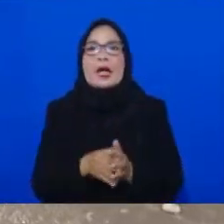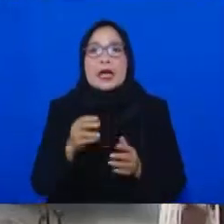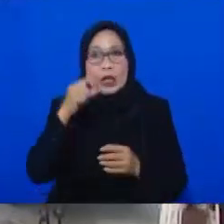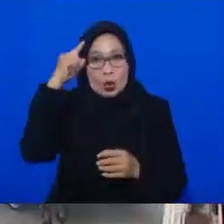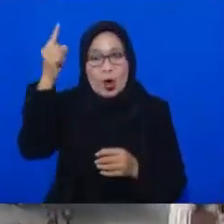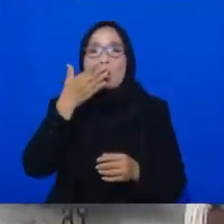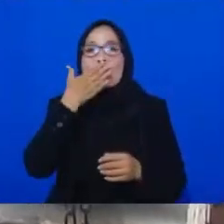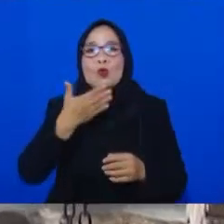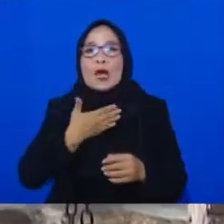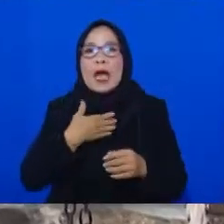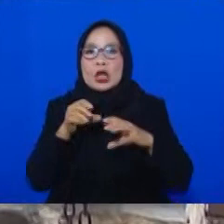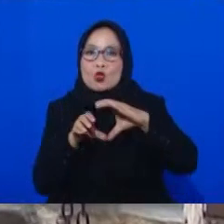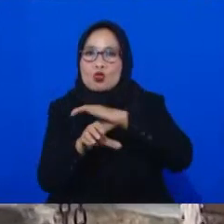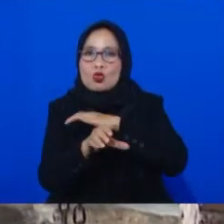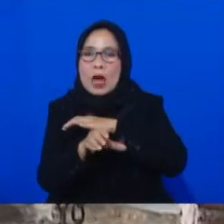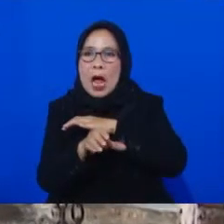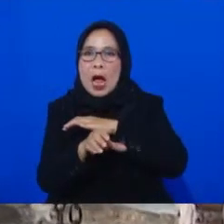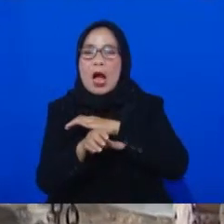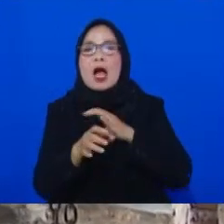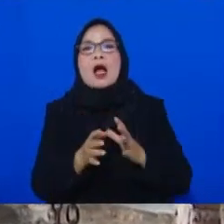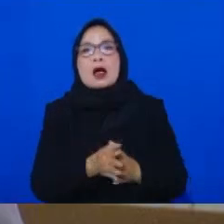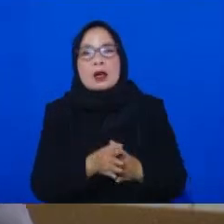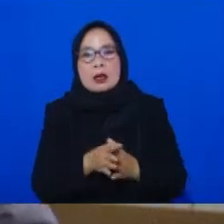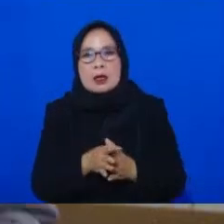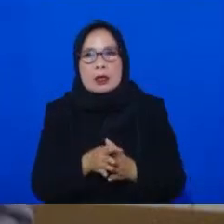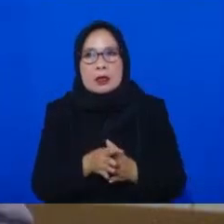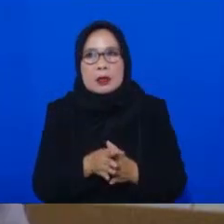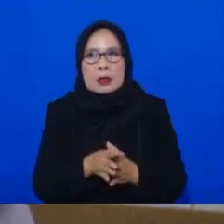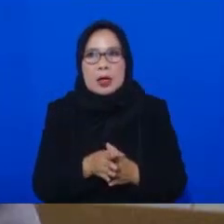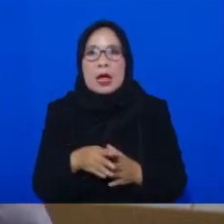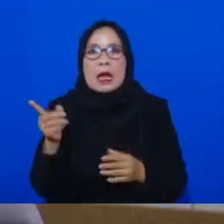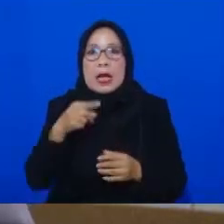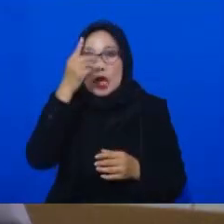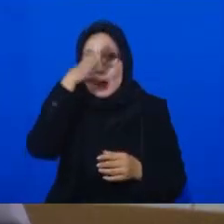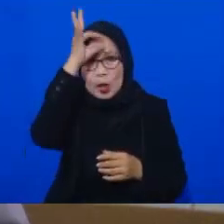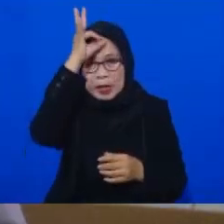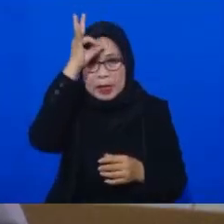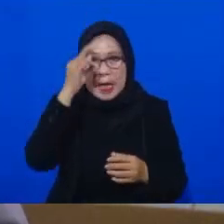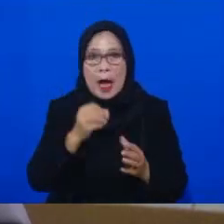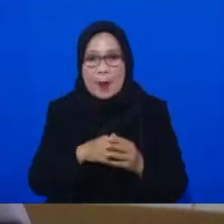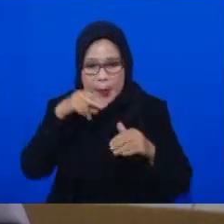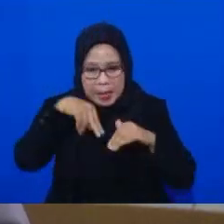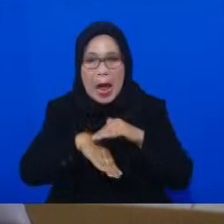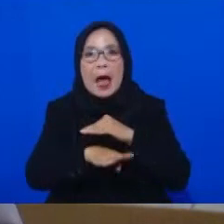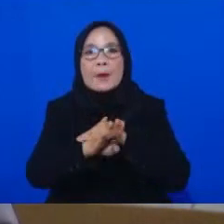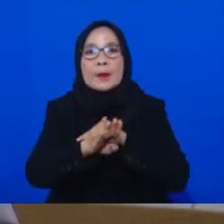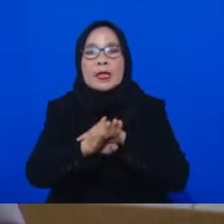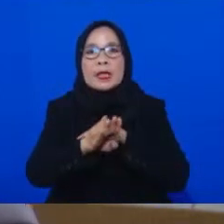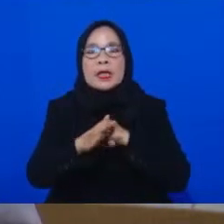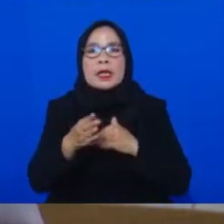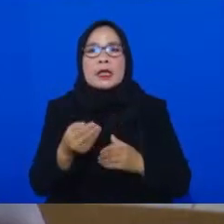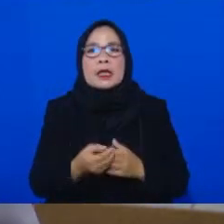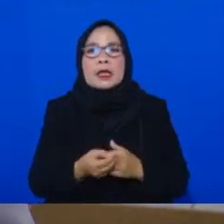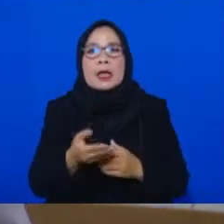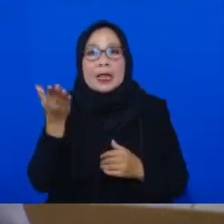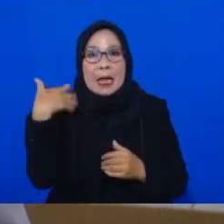ilegal. Dalam hal ini Direktorat Reserse Kriminal Khusus pun juga mendalami hal yang